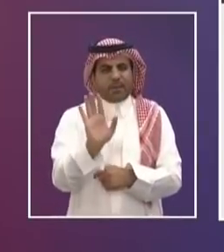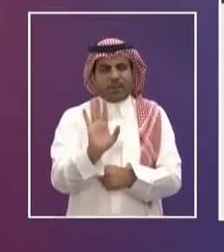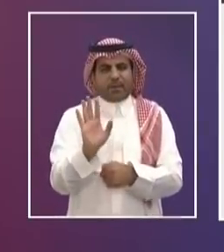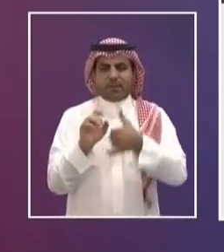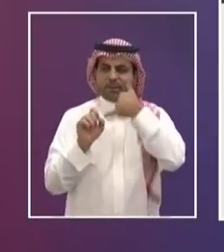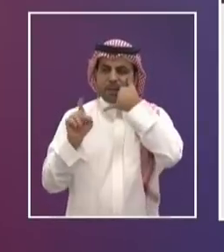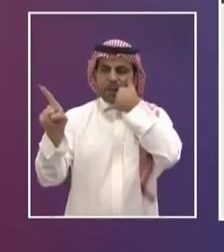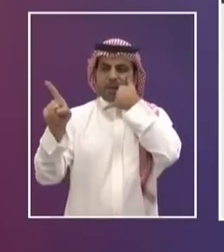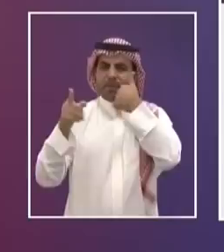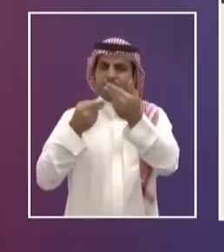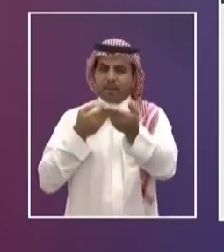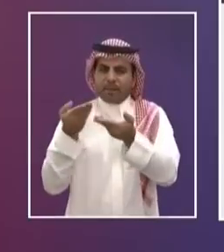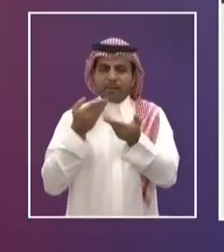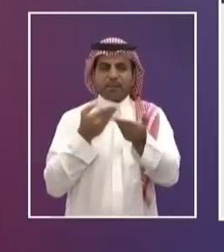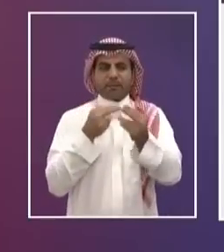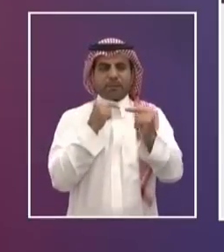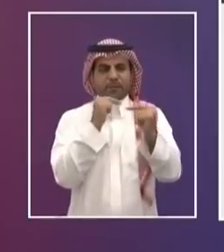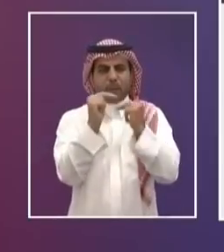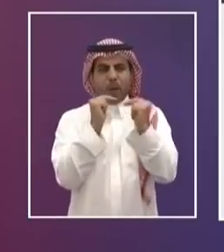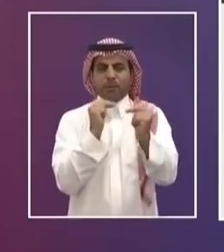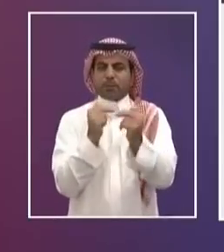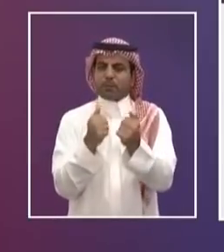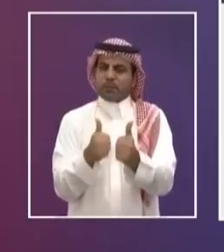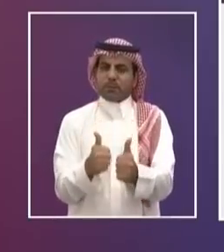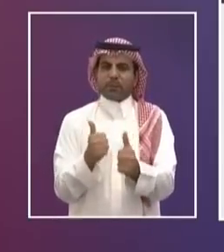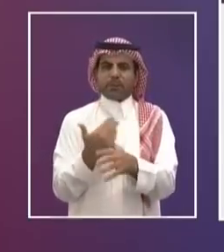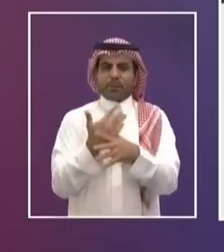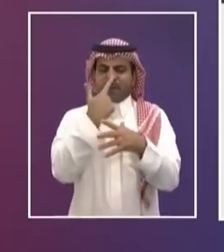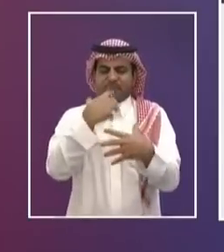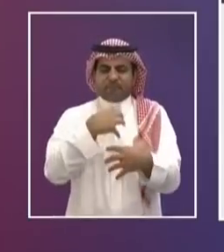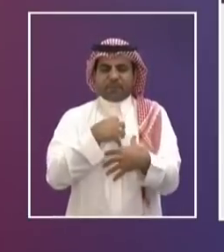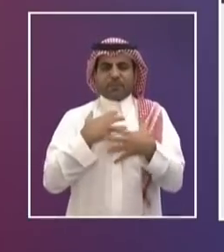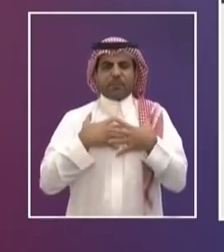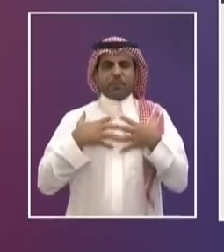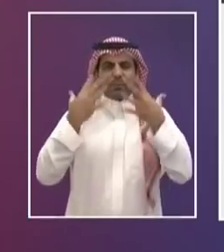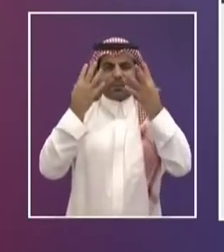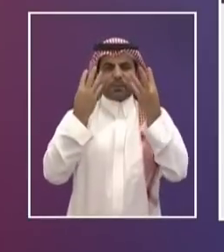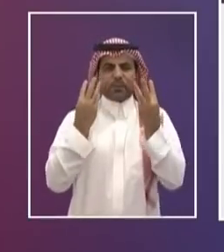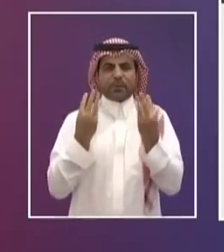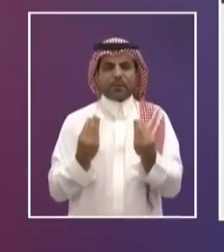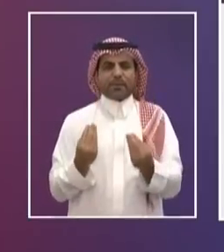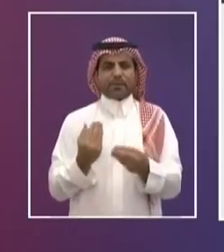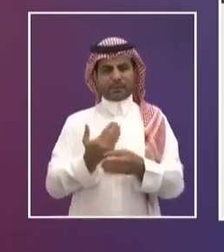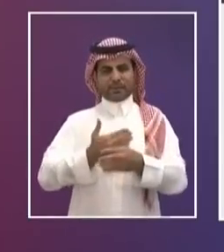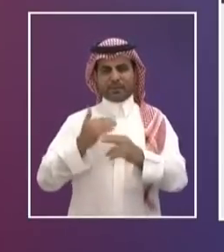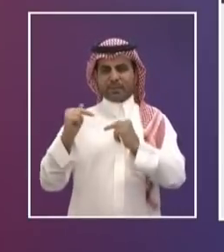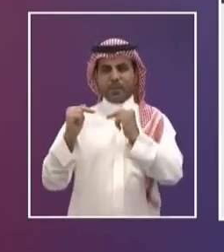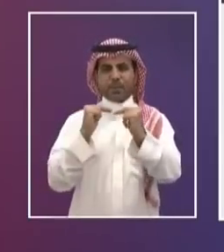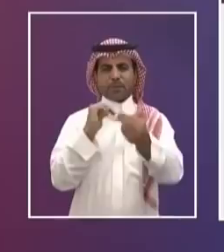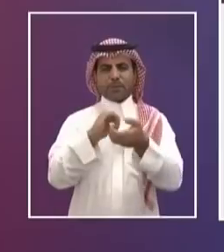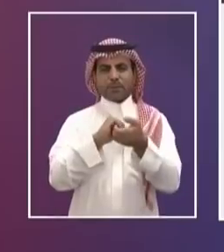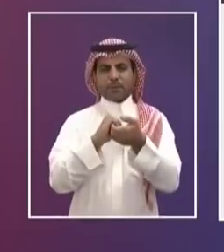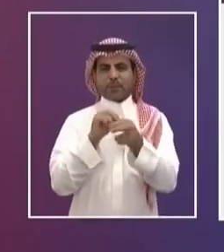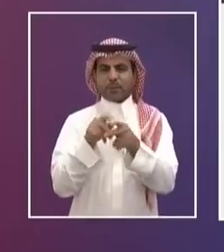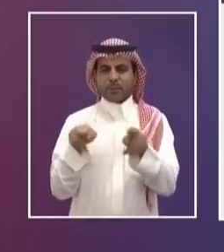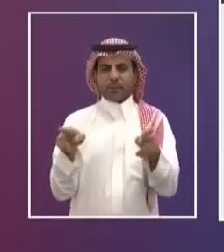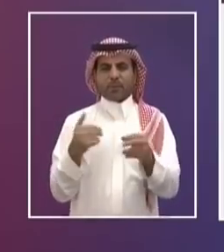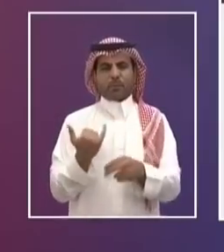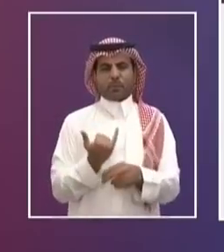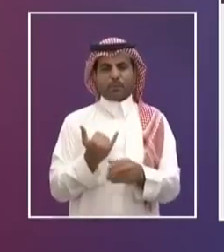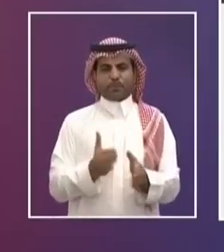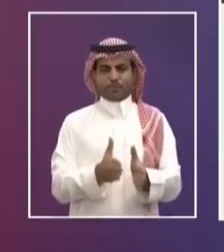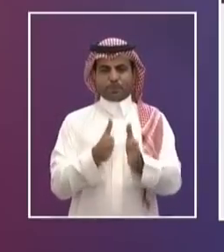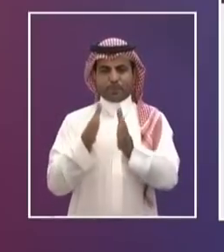أو العزل المنزلي، ولكن يجب أن يكون في تواصل مع الأحبة والأصدقاء بشكل